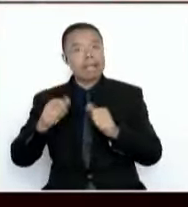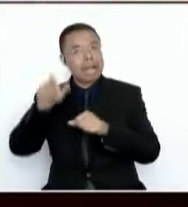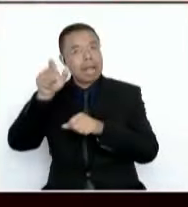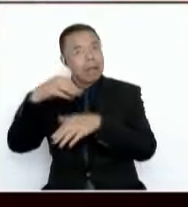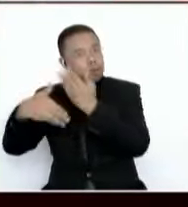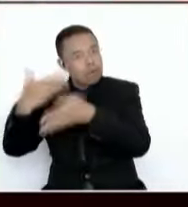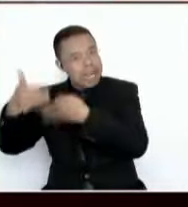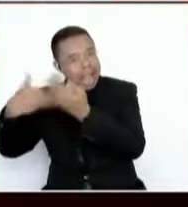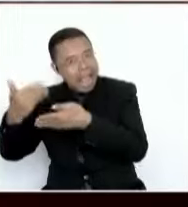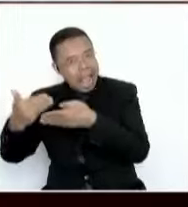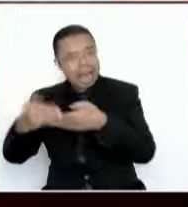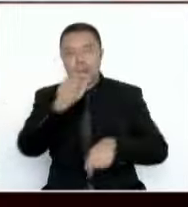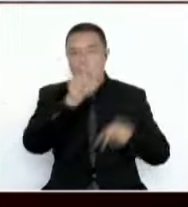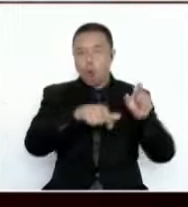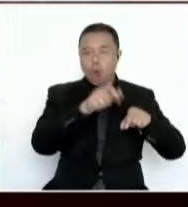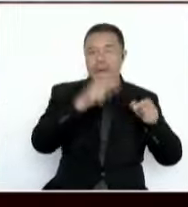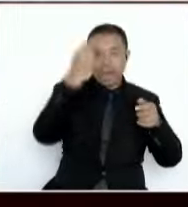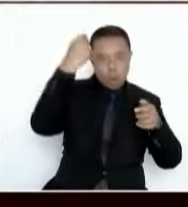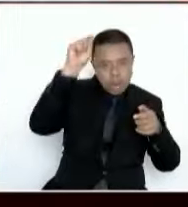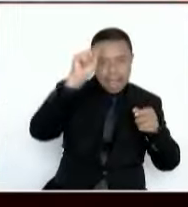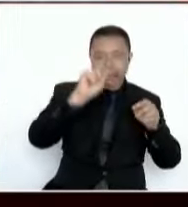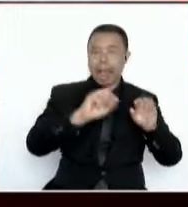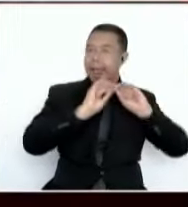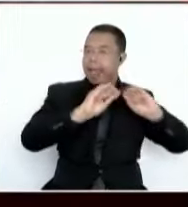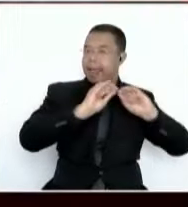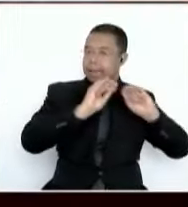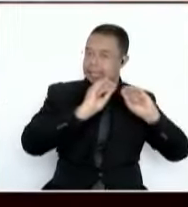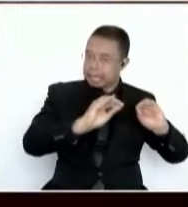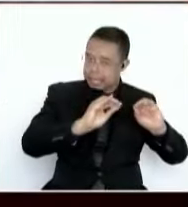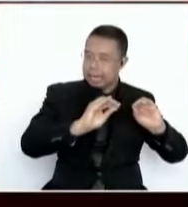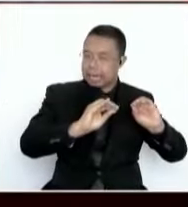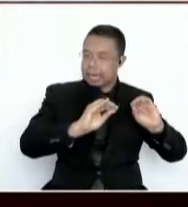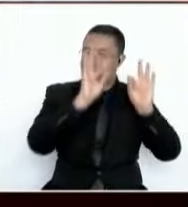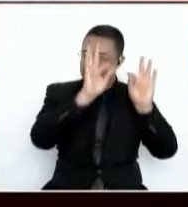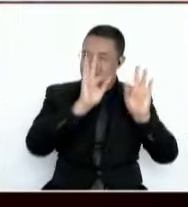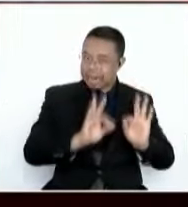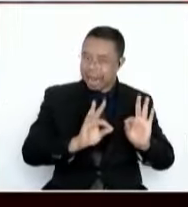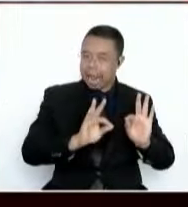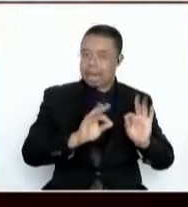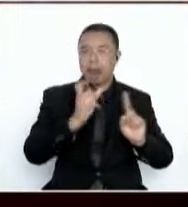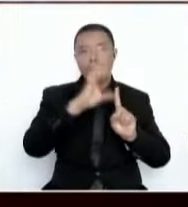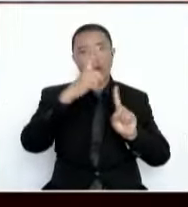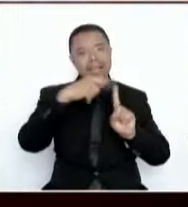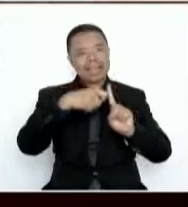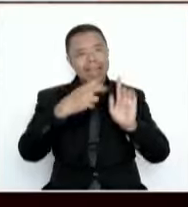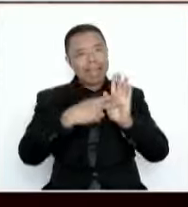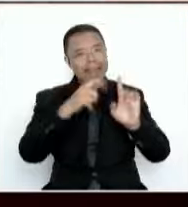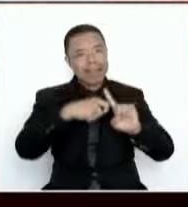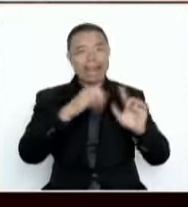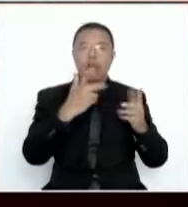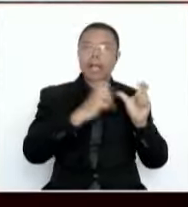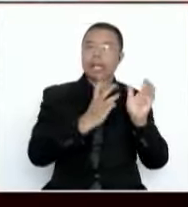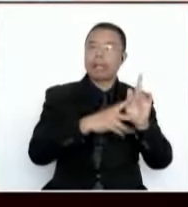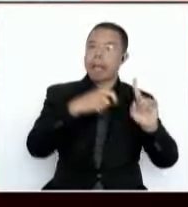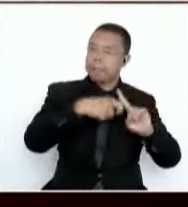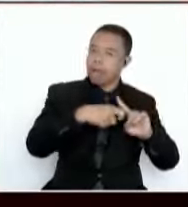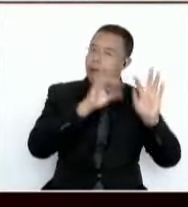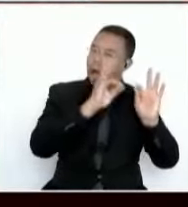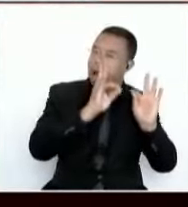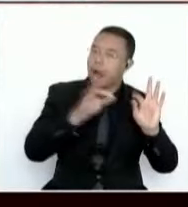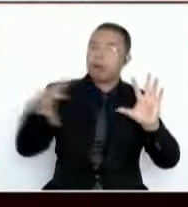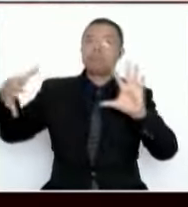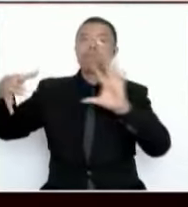kerja dan kalangan kampus kalangan ee ee Politeknik maupun kalangan SMK agar